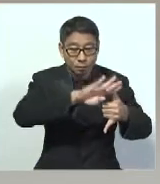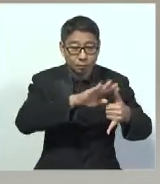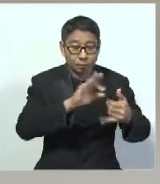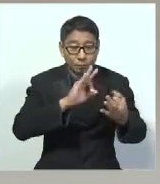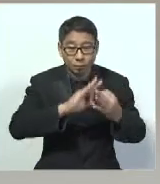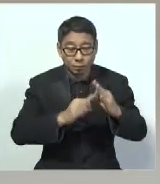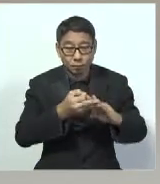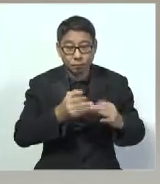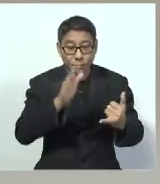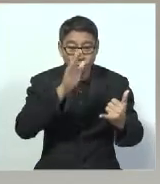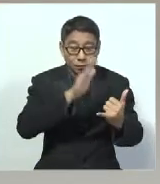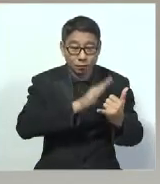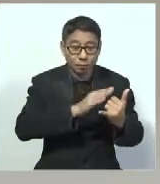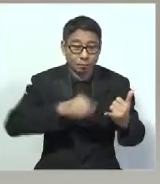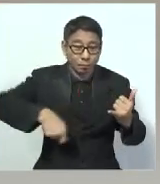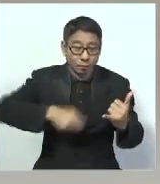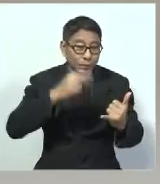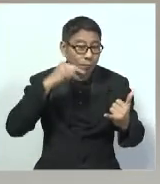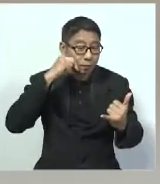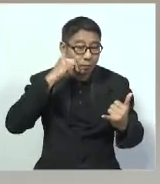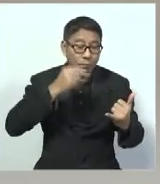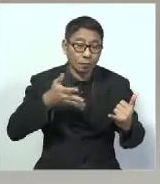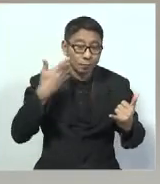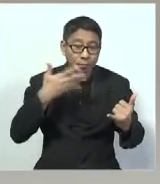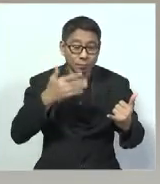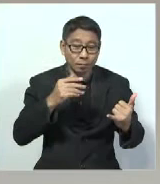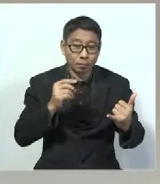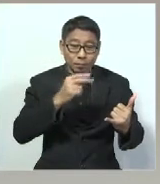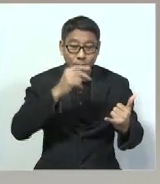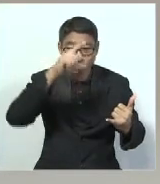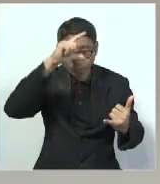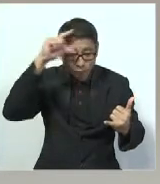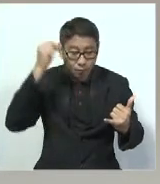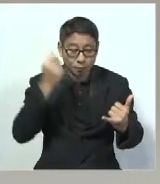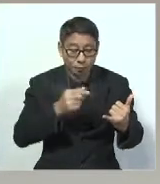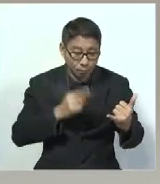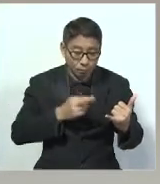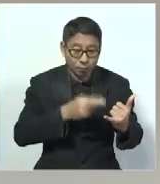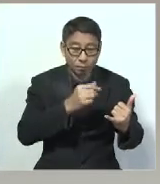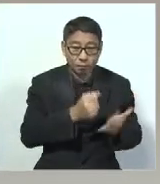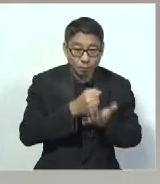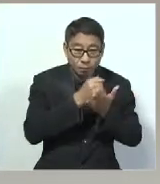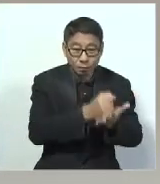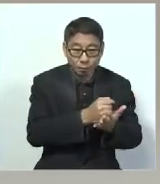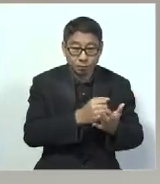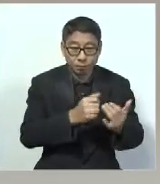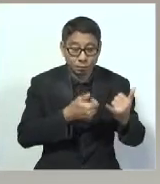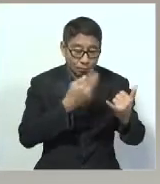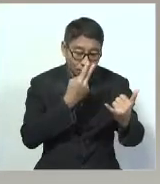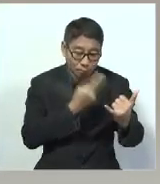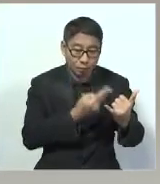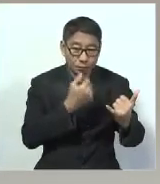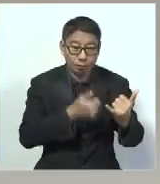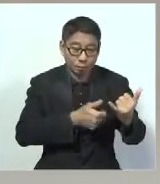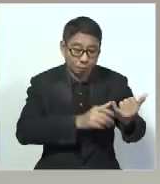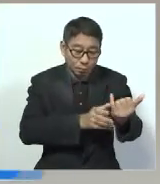ดน้ำร้อนมานะคะก็พยาบาลก็รีบเข้าไปทำการปฐมพยาบาลแล้วก็วัดสัญญาณชีพสัญญาณ